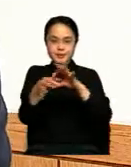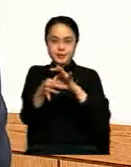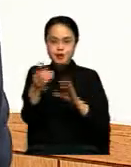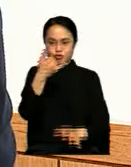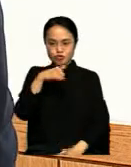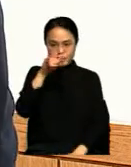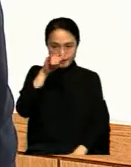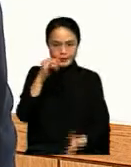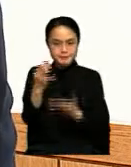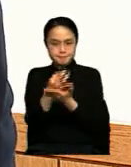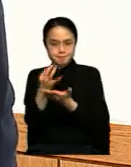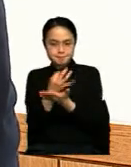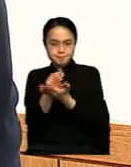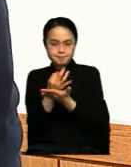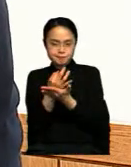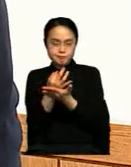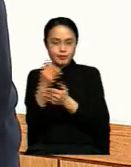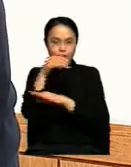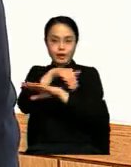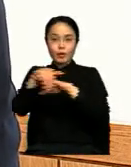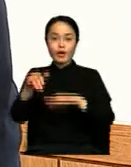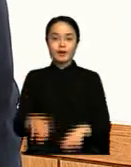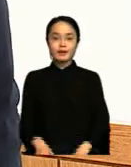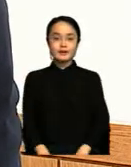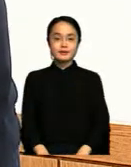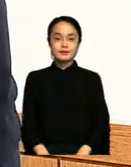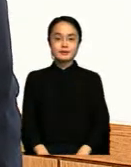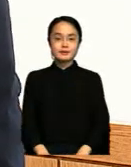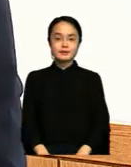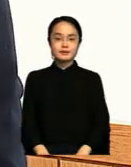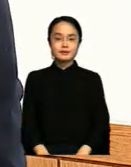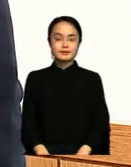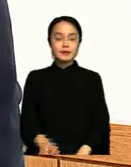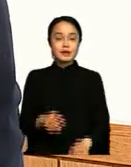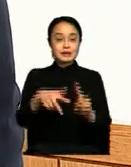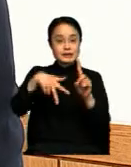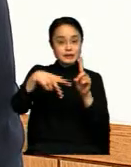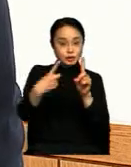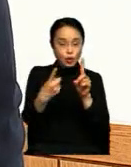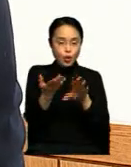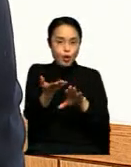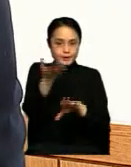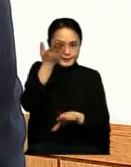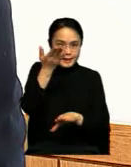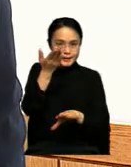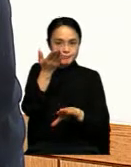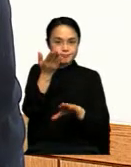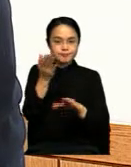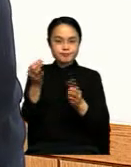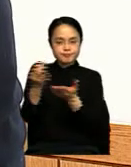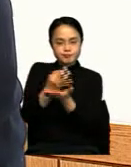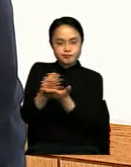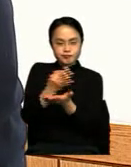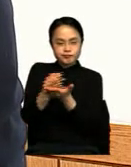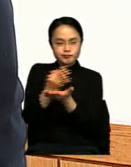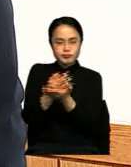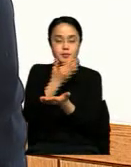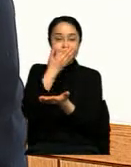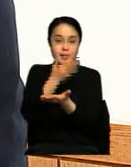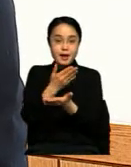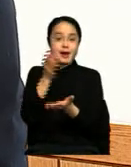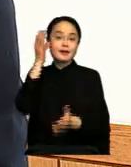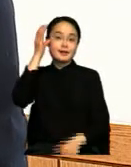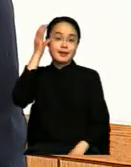6000억원의 1900 개의 기업이 들어설 것이고 약 어 1800명 의 고용창출 효과가 있을